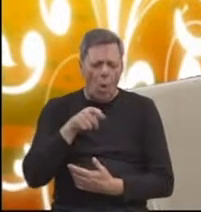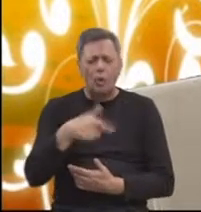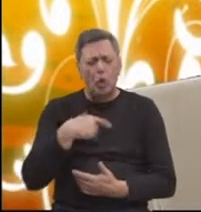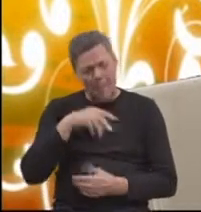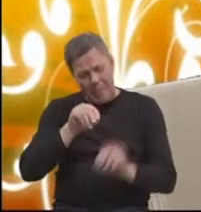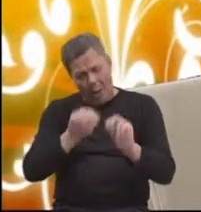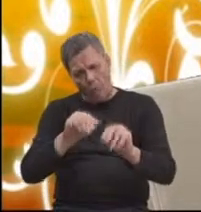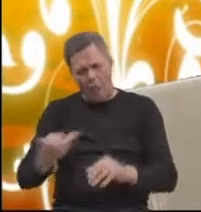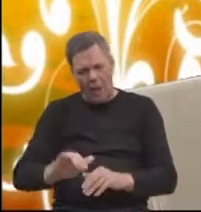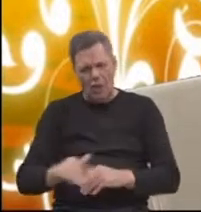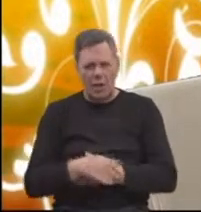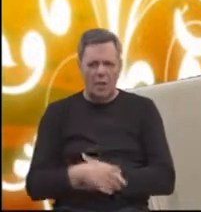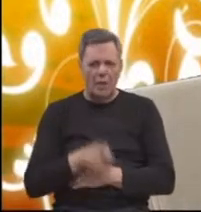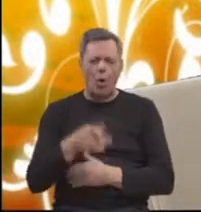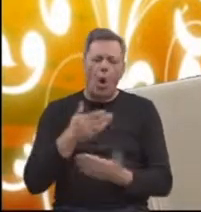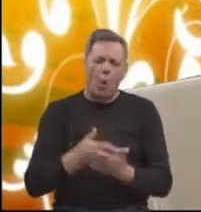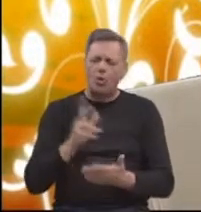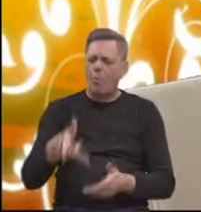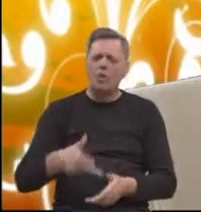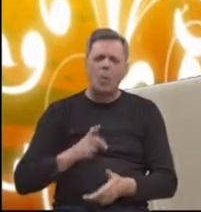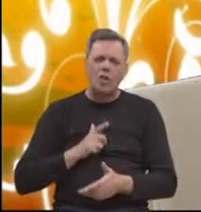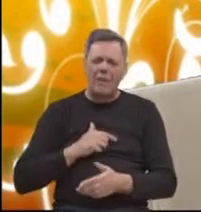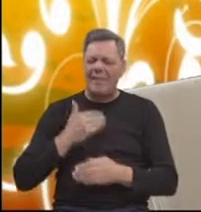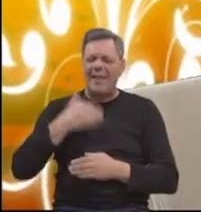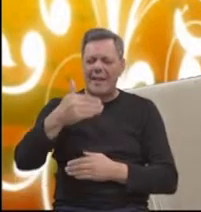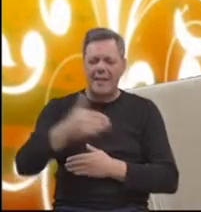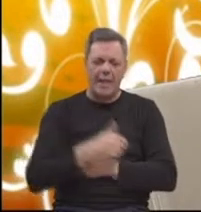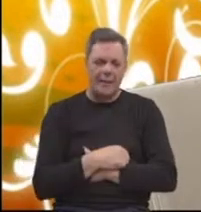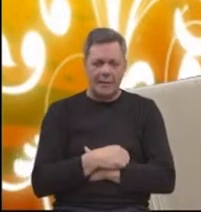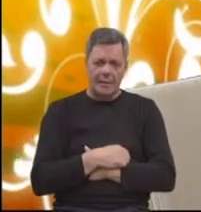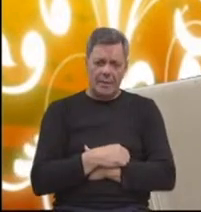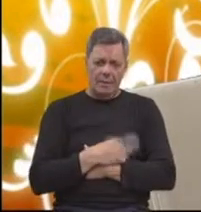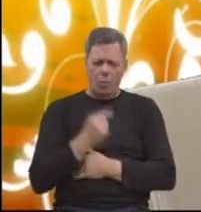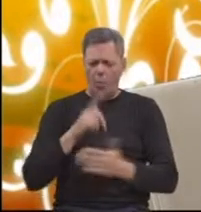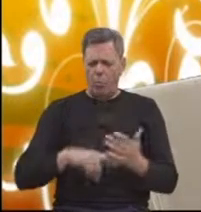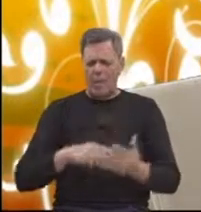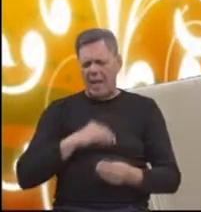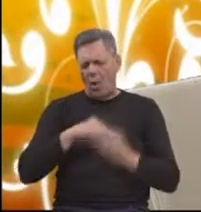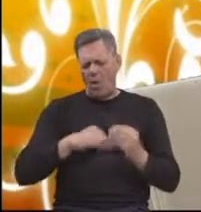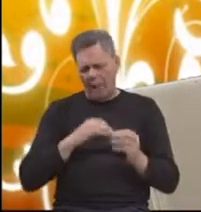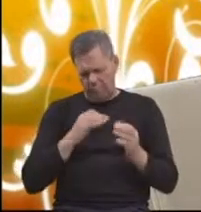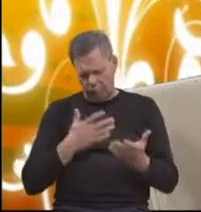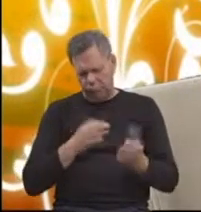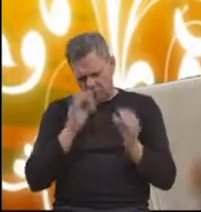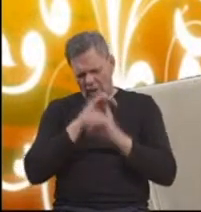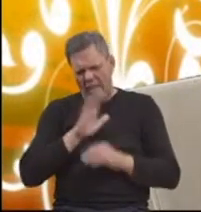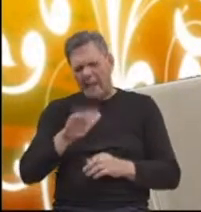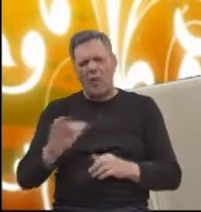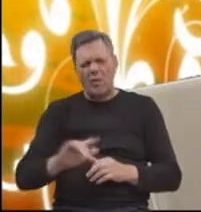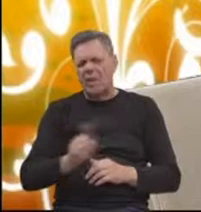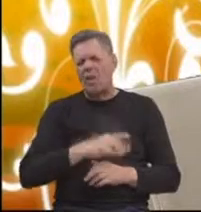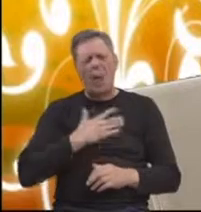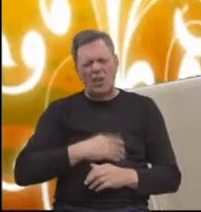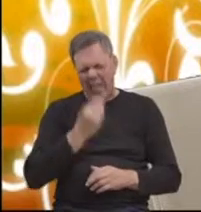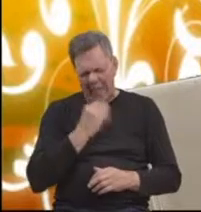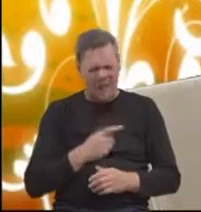to dijete, to je ono što možemo očekivati za kasnije. Često se roditelji žale da njihovo dijete to ne želi